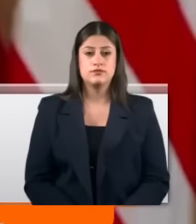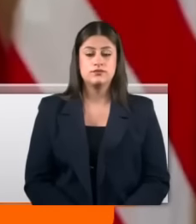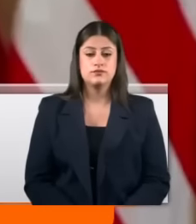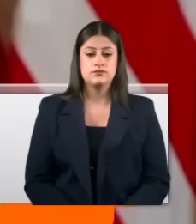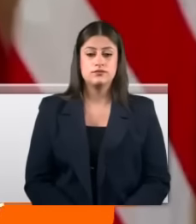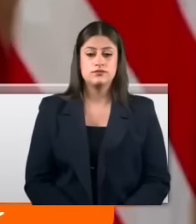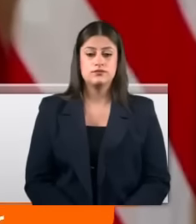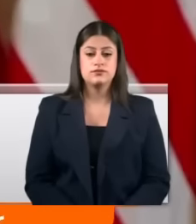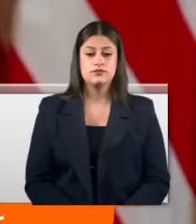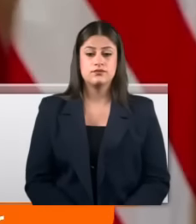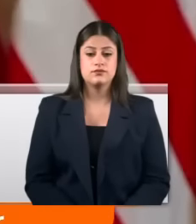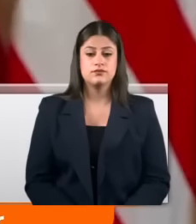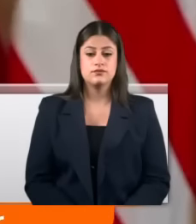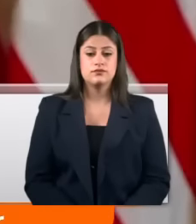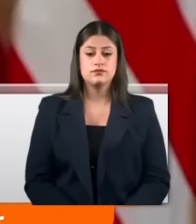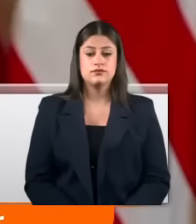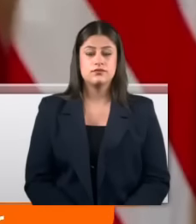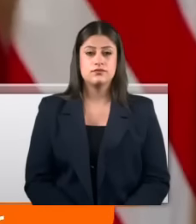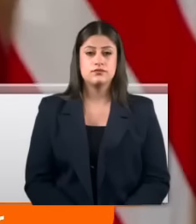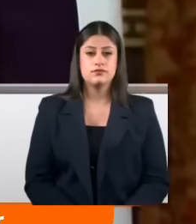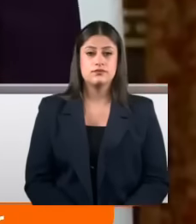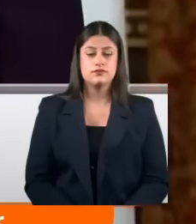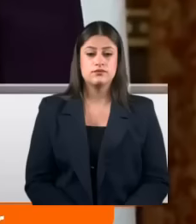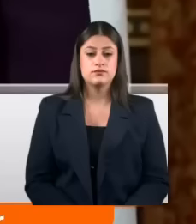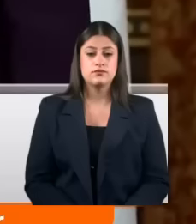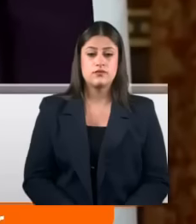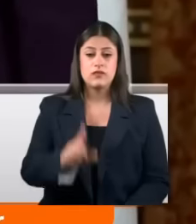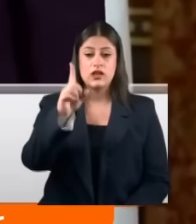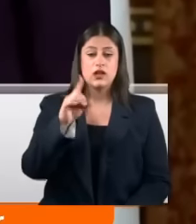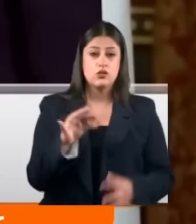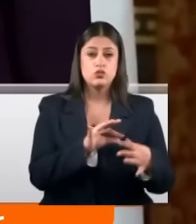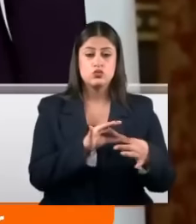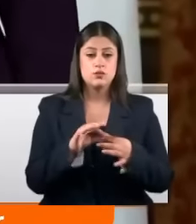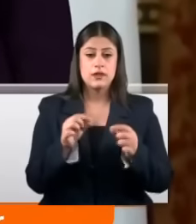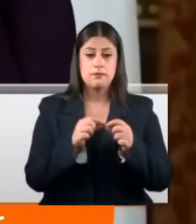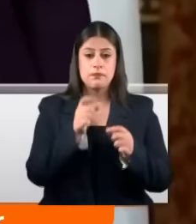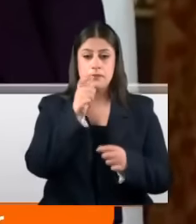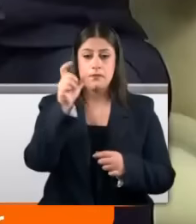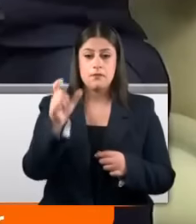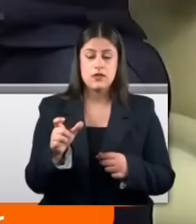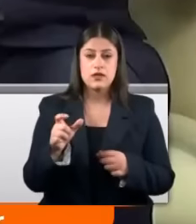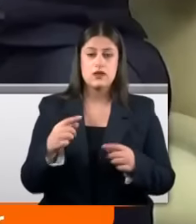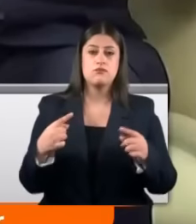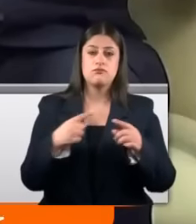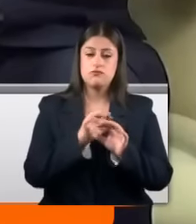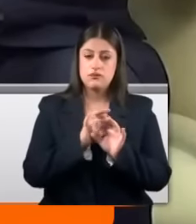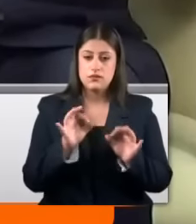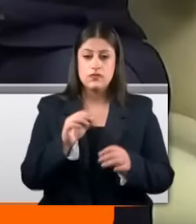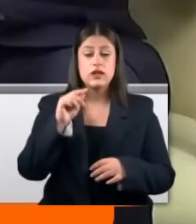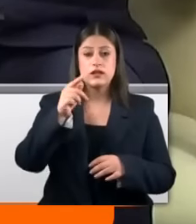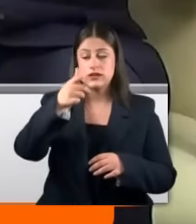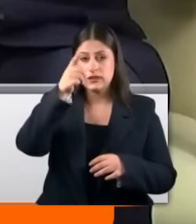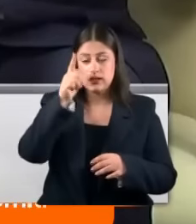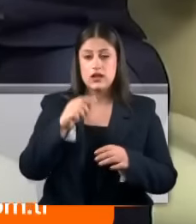İsrail'e ve onun güvenliğine tartışmasız bir bağlılığım var. İlk cümlesi Biden'la paraleldi. İran ve vekillerine karşı